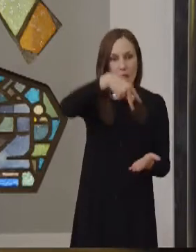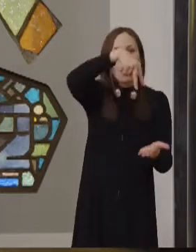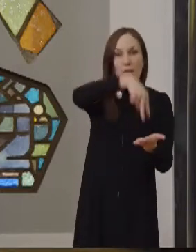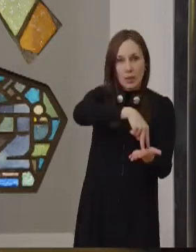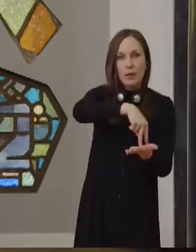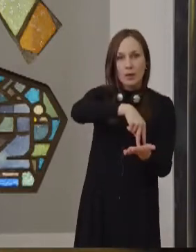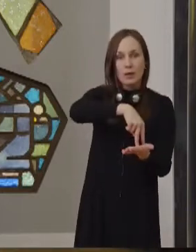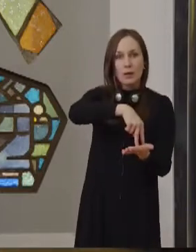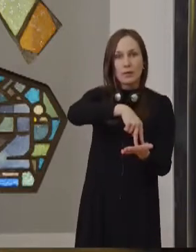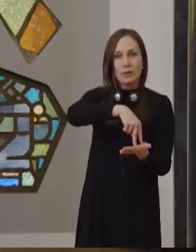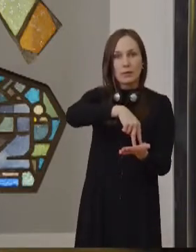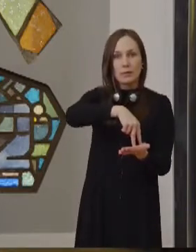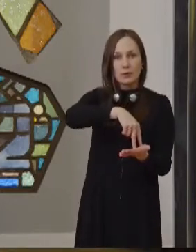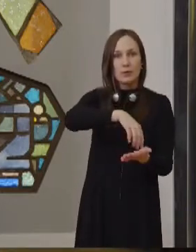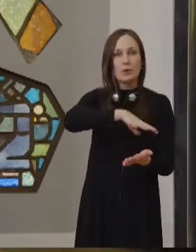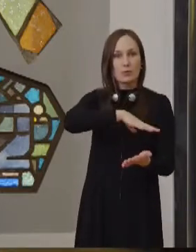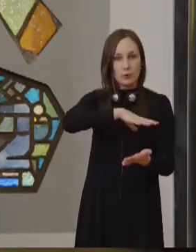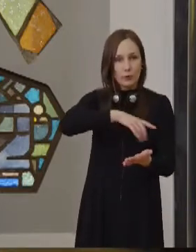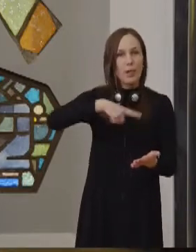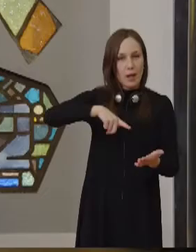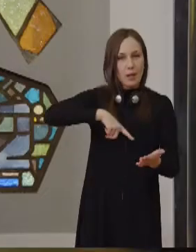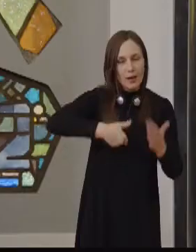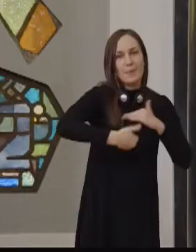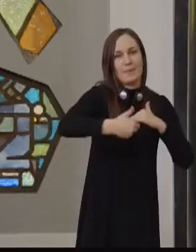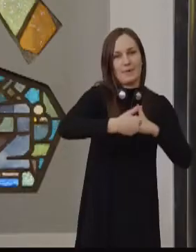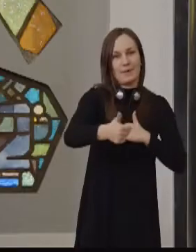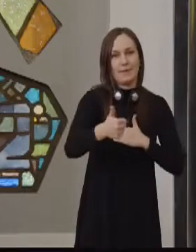ir galų gale sulaukė, kol ten pakvietė.